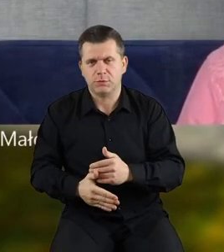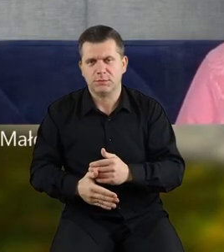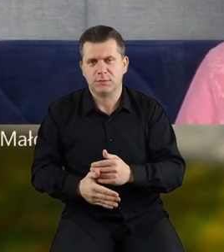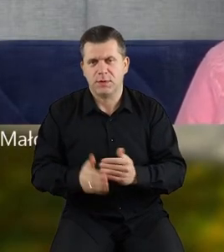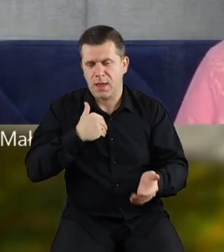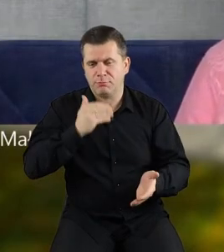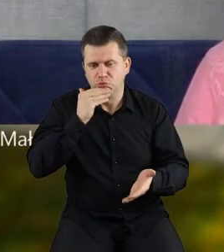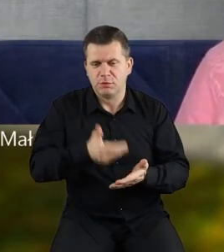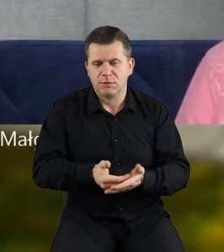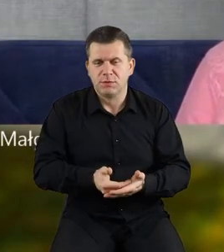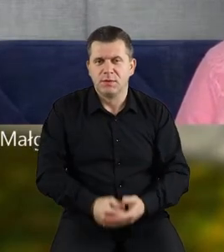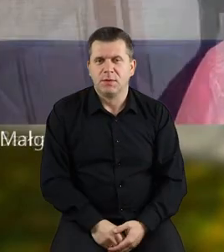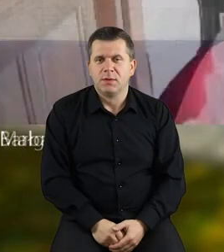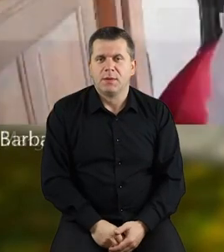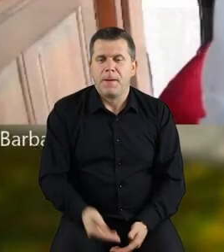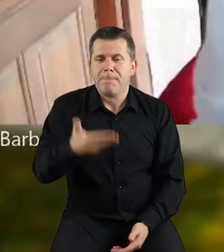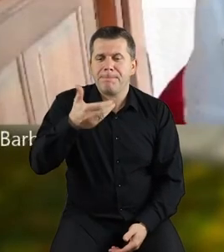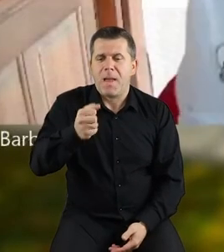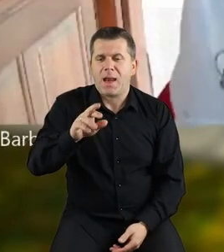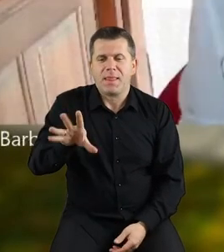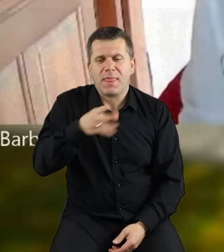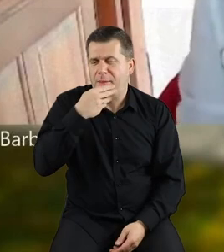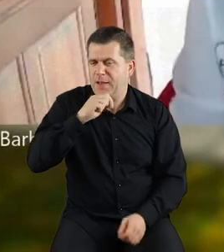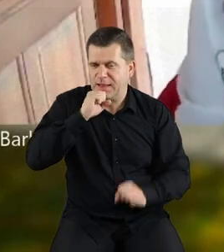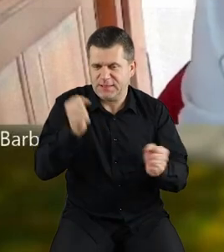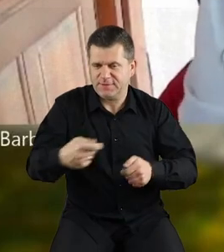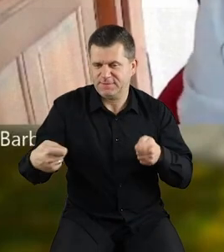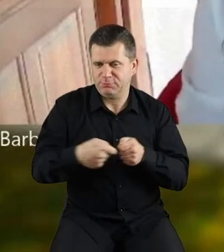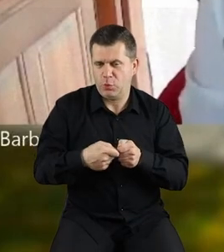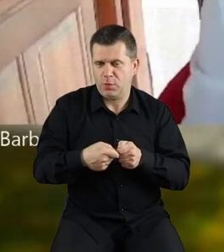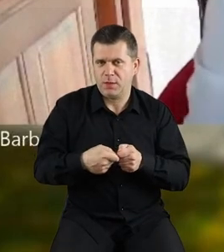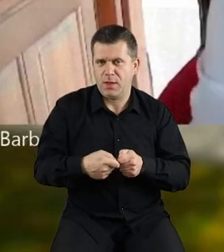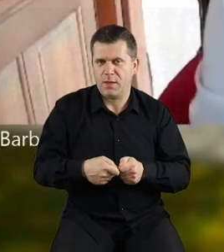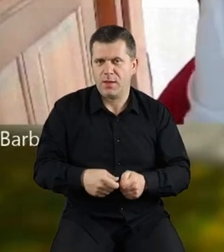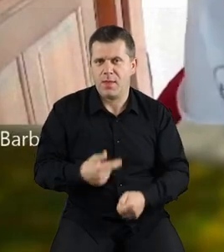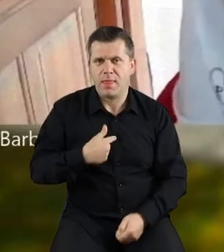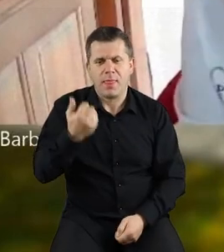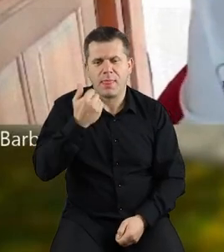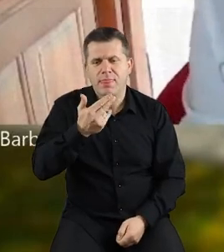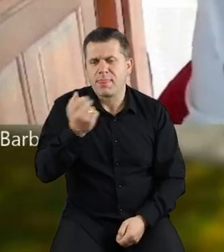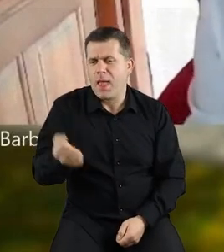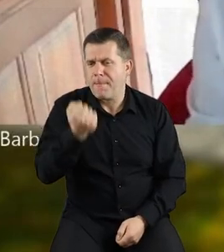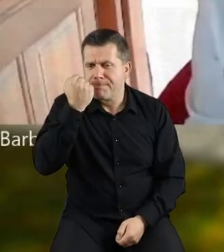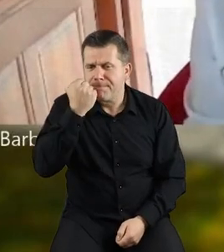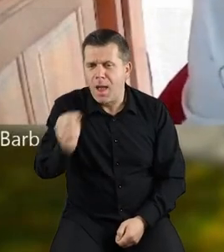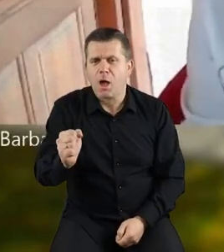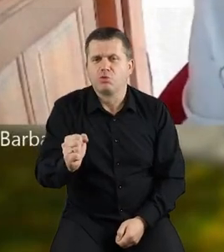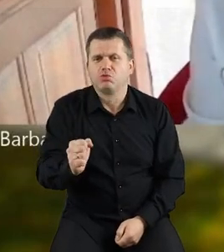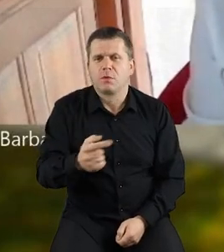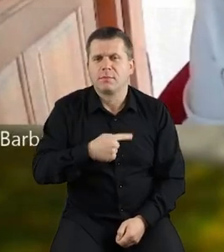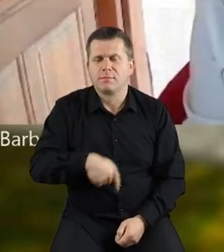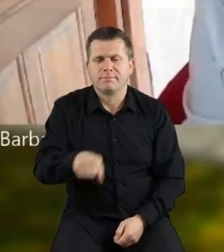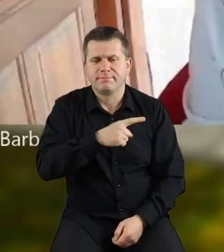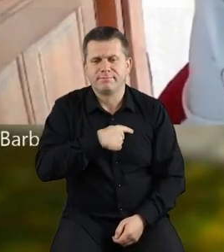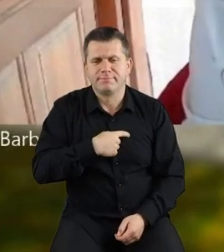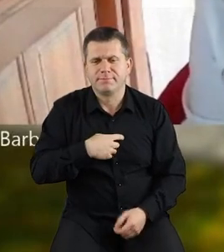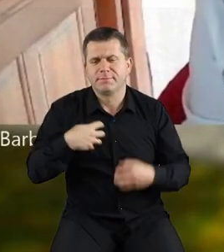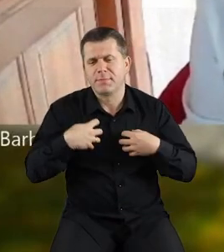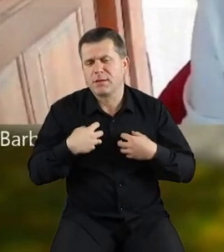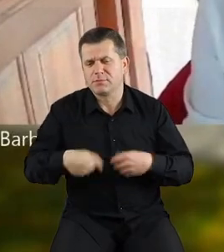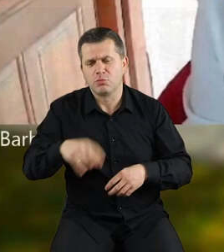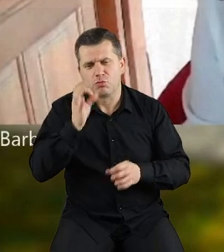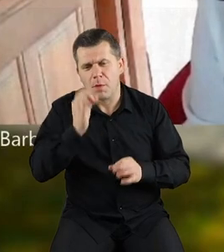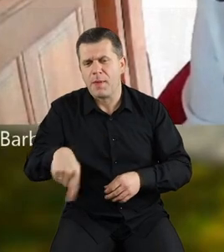książce. Tak, ja z Martą nie mam nic wspólnego. Mnie najbardziej chyba